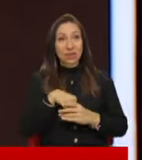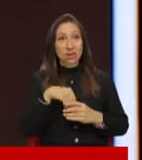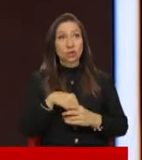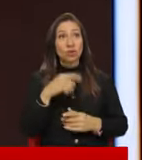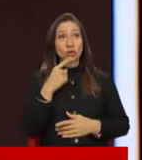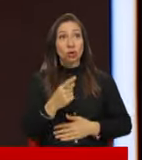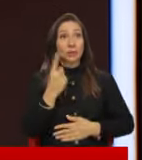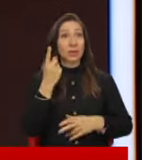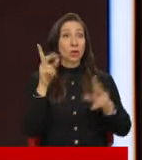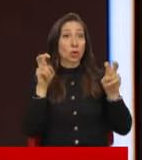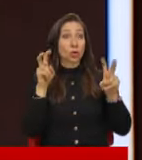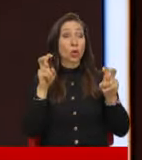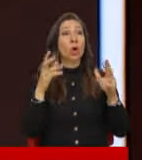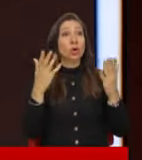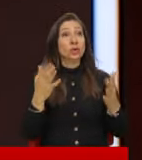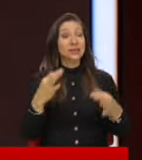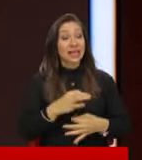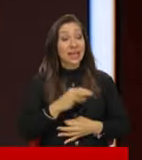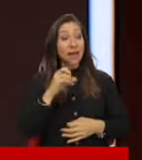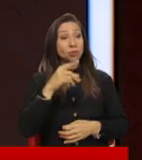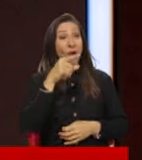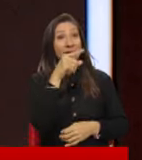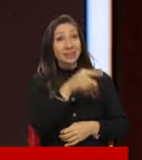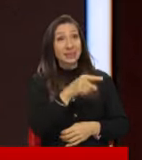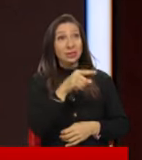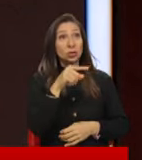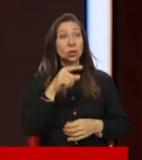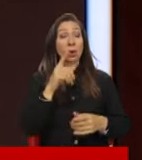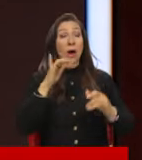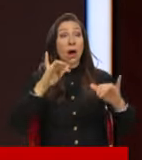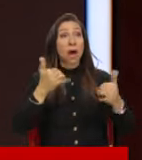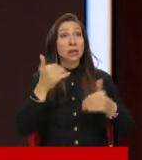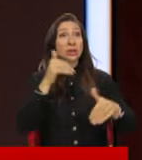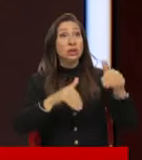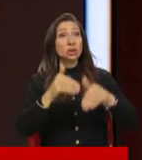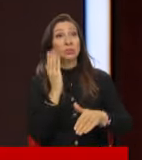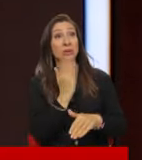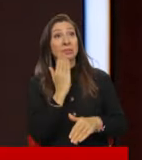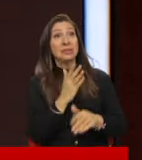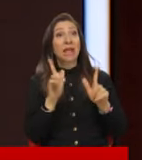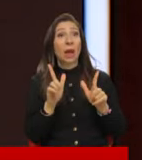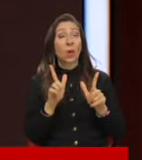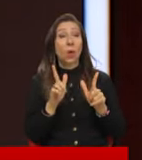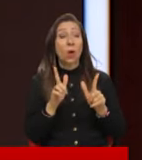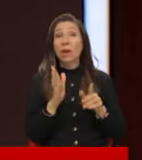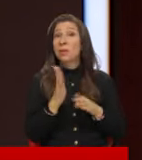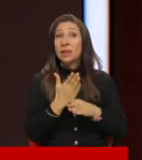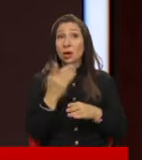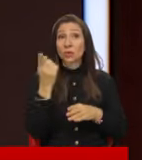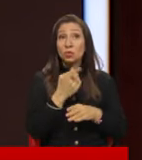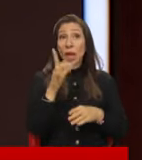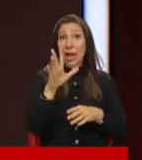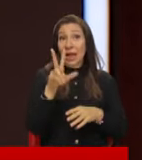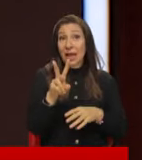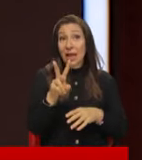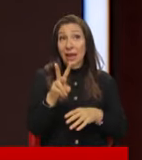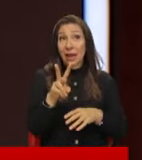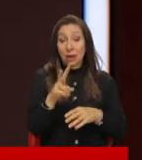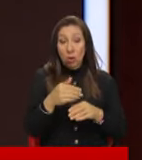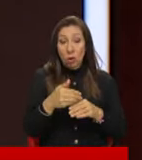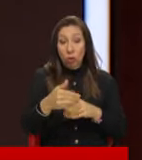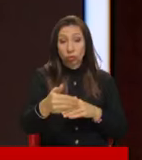söylediğim konuydu Oysa sayın Erdoğan'ın şu anda gümbür gümbür seçimlere gitmesi gerekiyor Çünkü % 52 ile